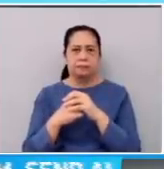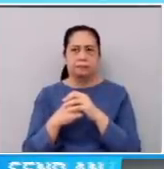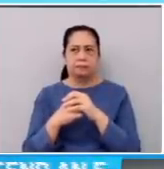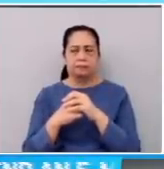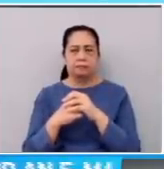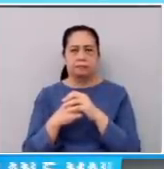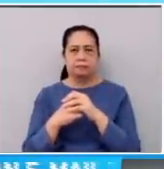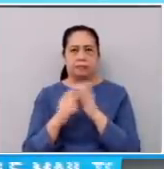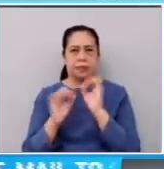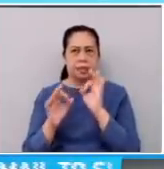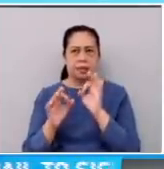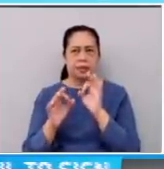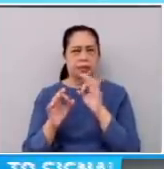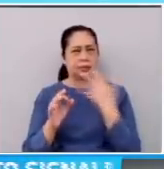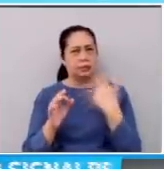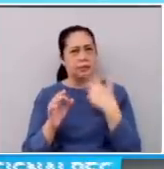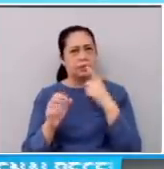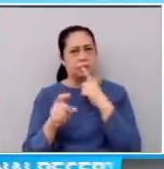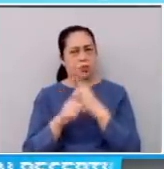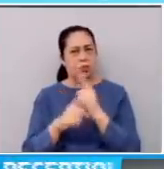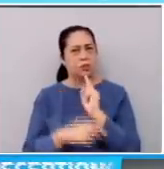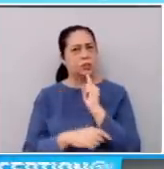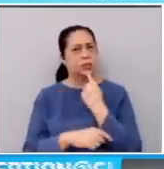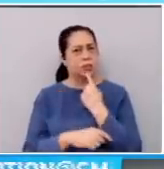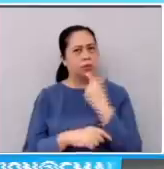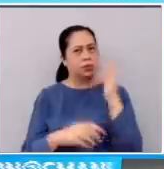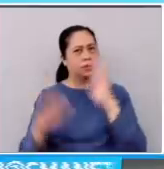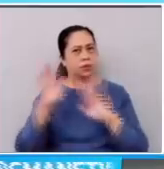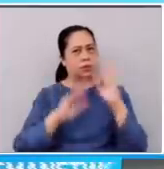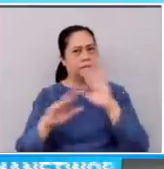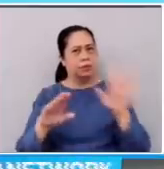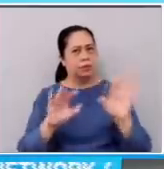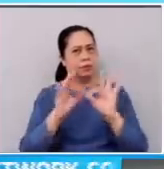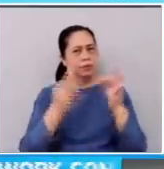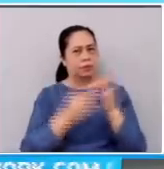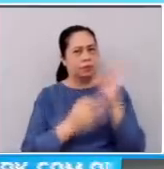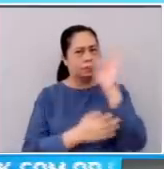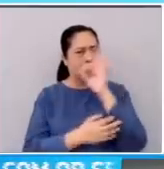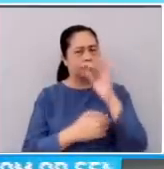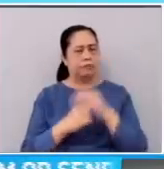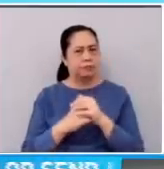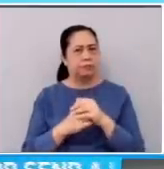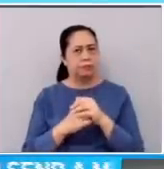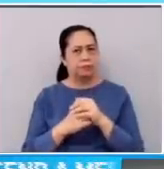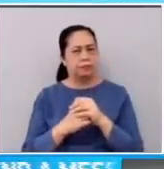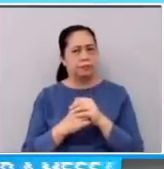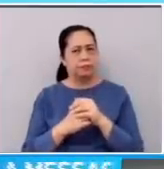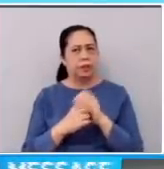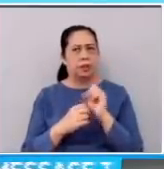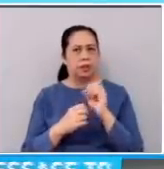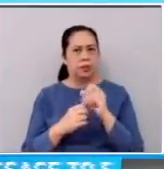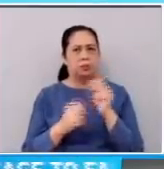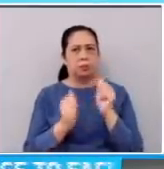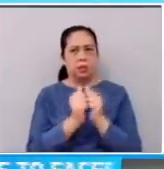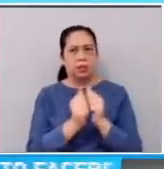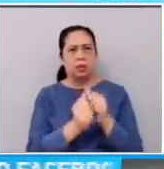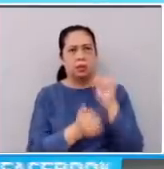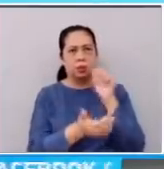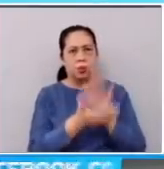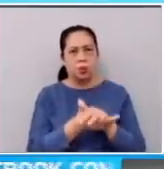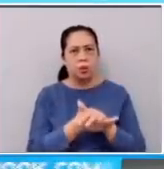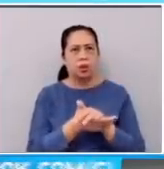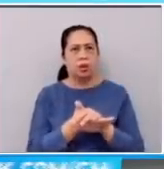getting to be a very serious problem for the Filipino. Kasi pati daw yung mga asawa, magpusta,